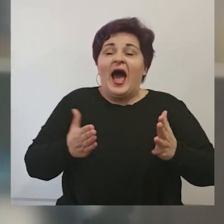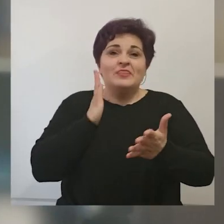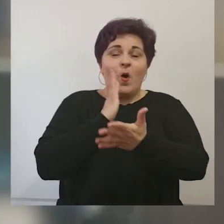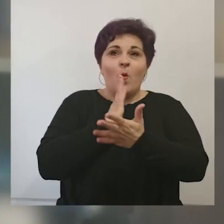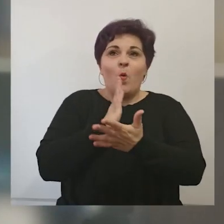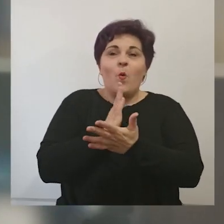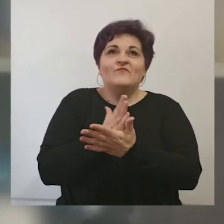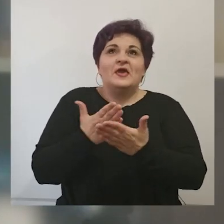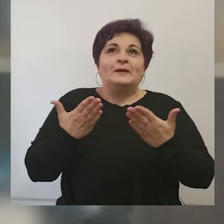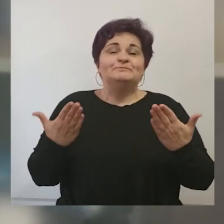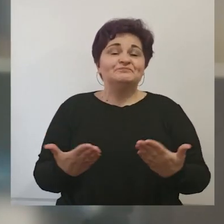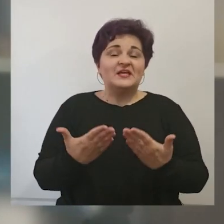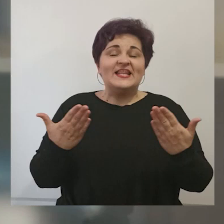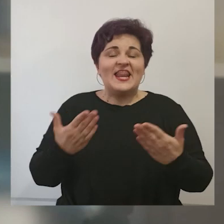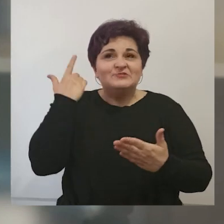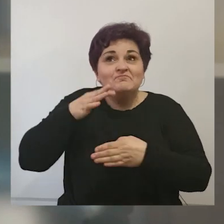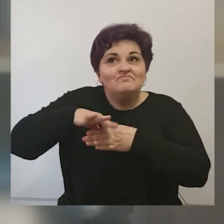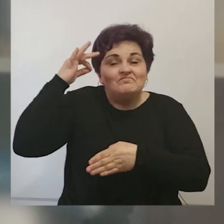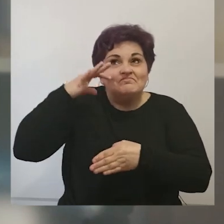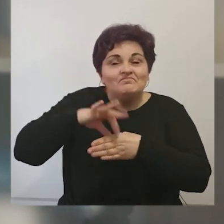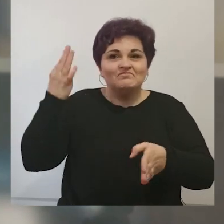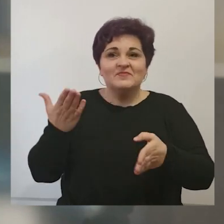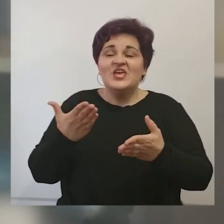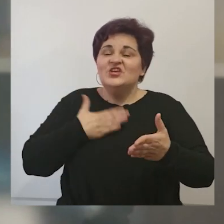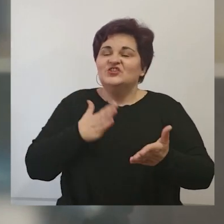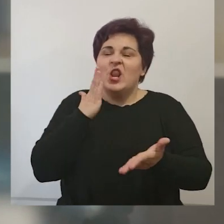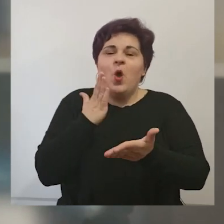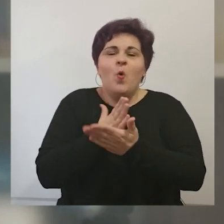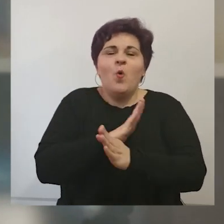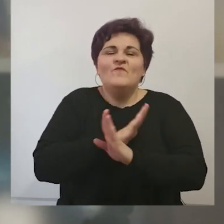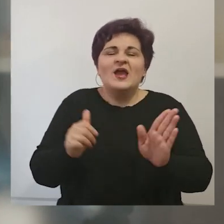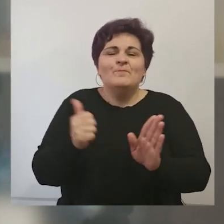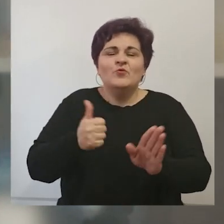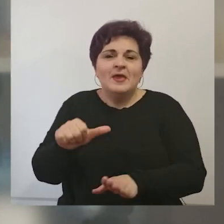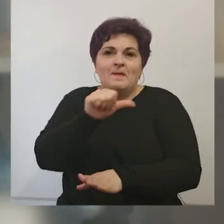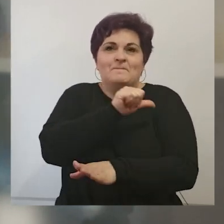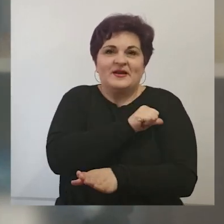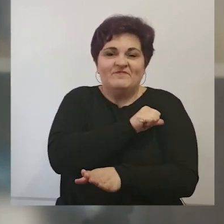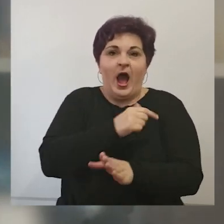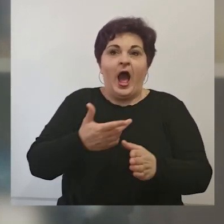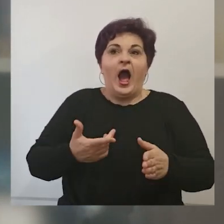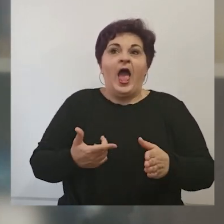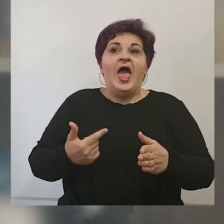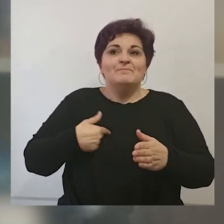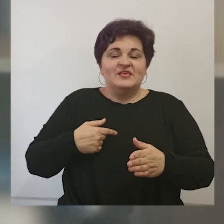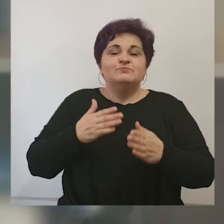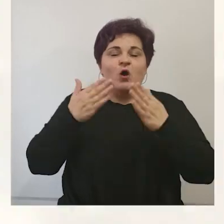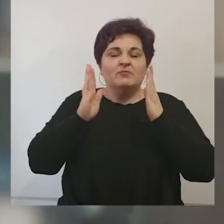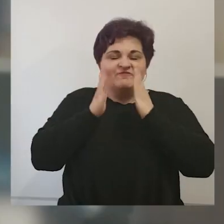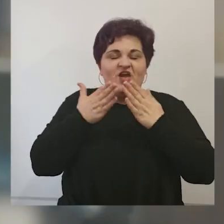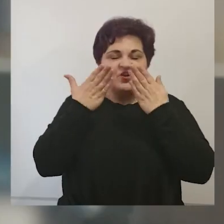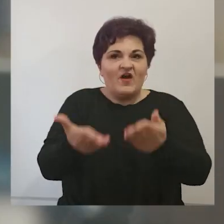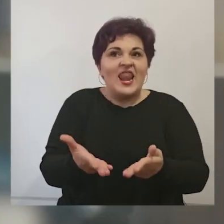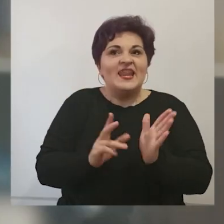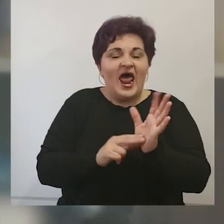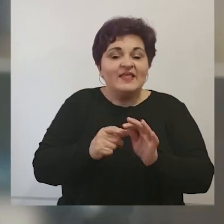nekakvih, ne kažem, inovativnosti i želi uvijek da bude nešto ispred, ukazali smo Nadi povjerenje.